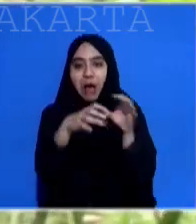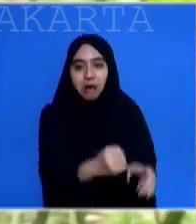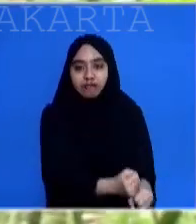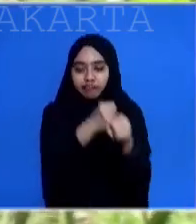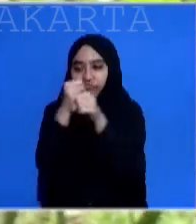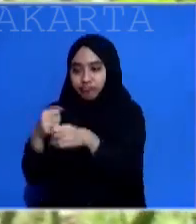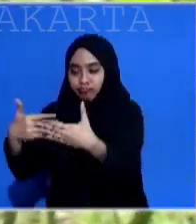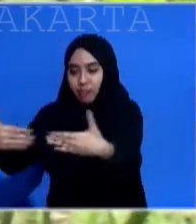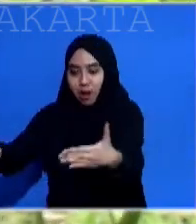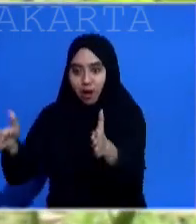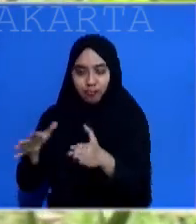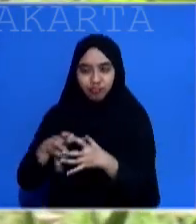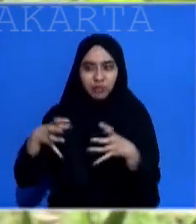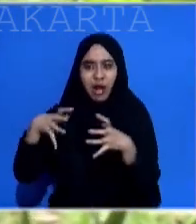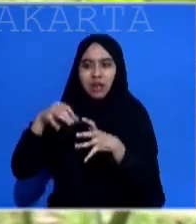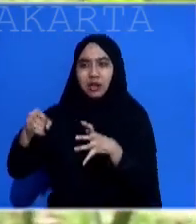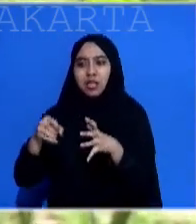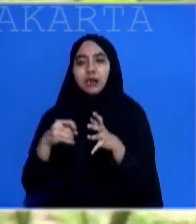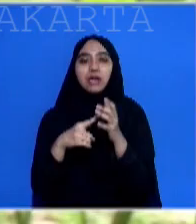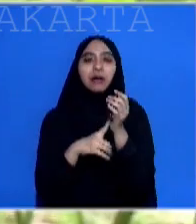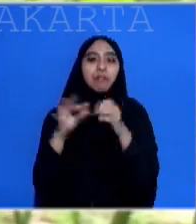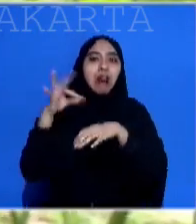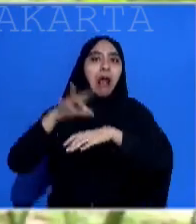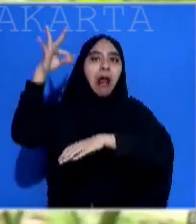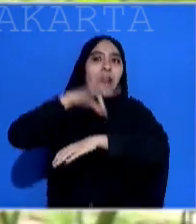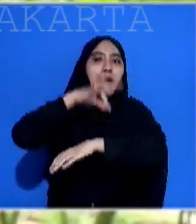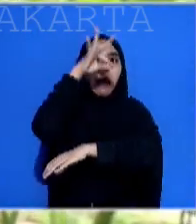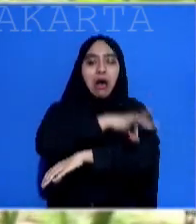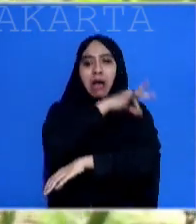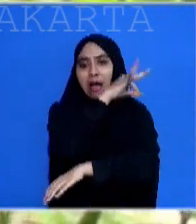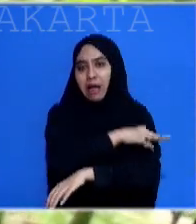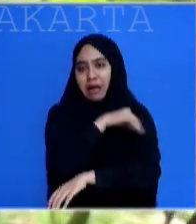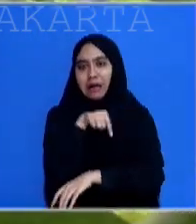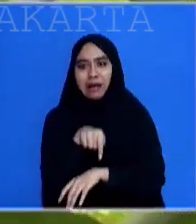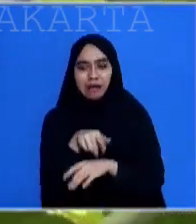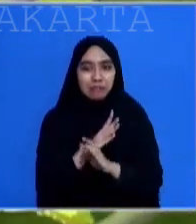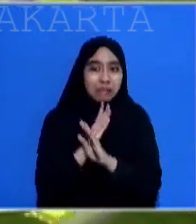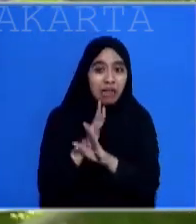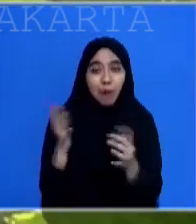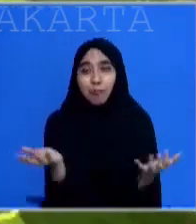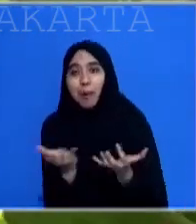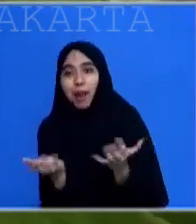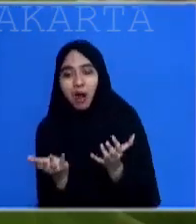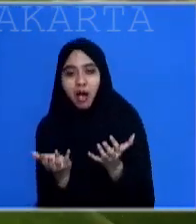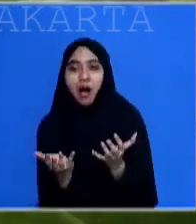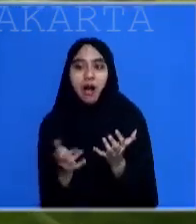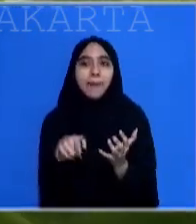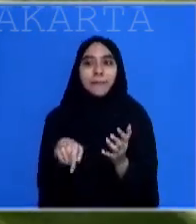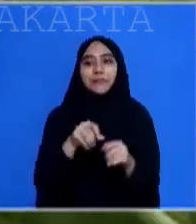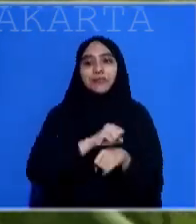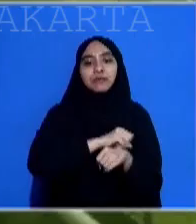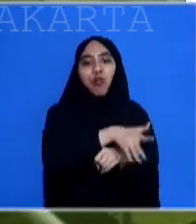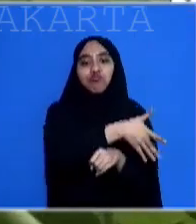menika walang ingkang mangan pirangan ronipun. Kangge ngendaleni omo kolowau padatanipun ginakaken insektisida ingkang